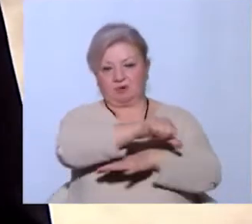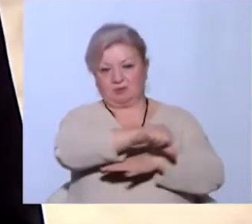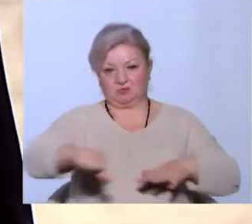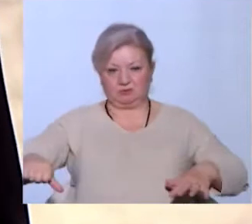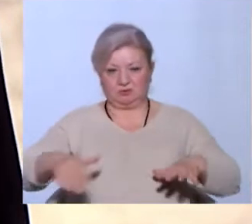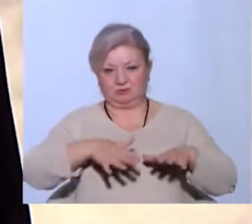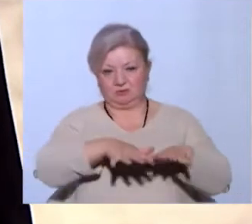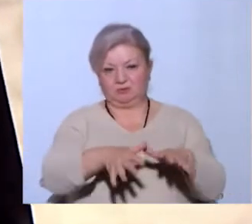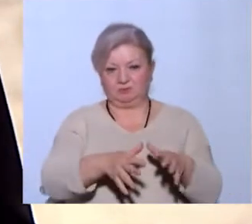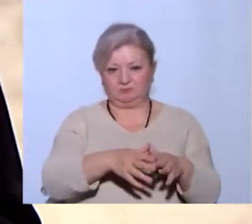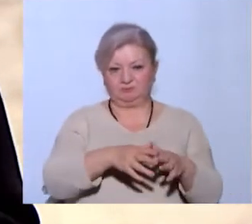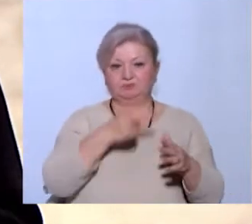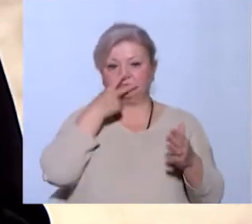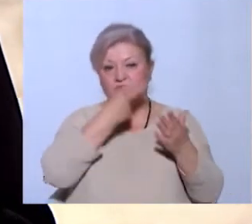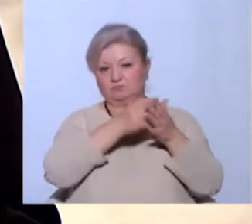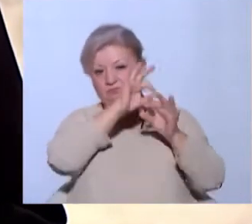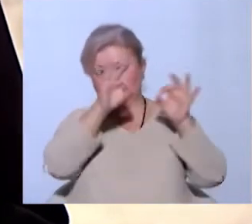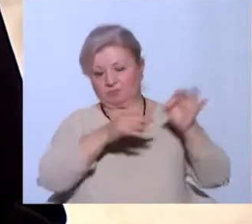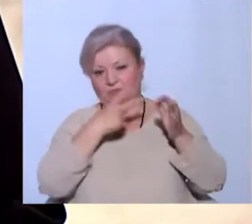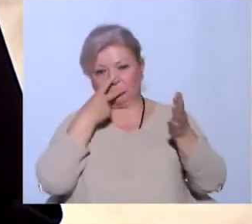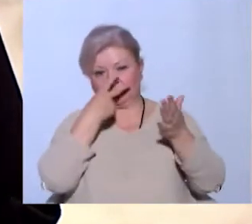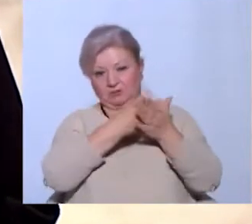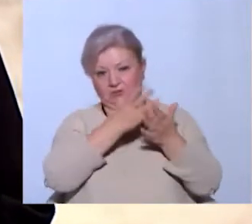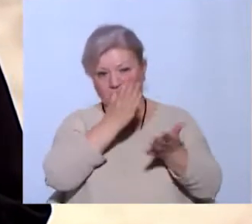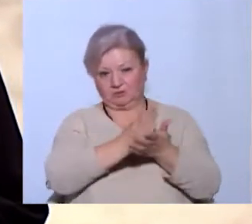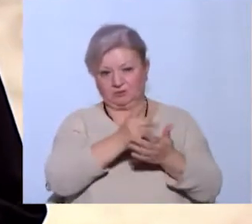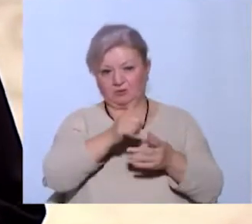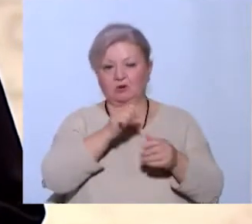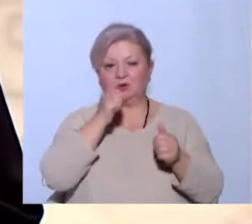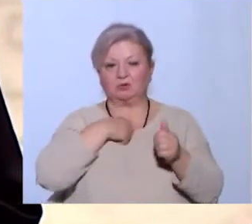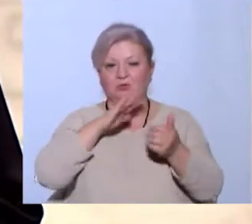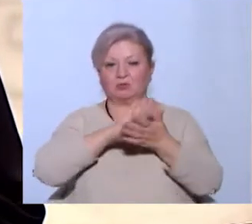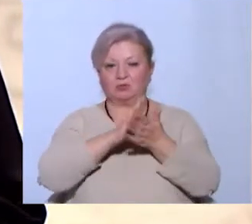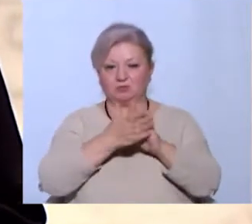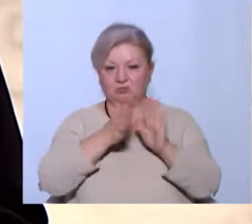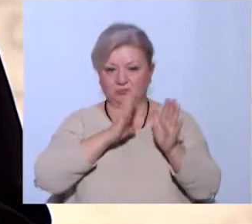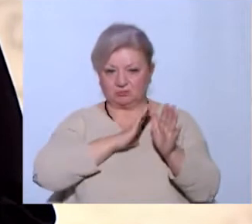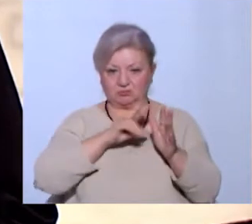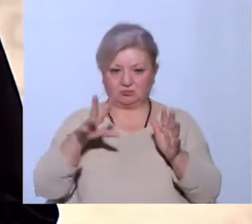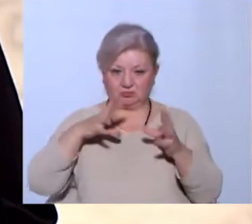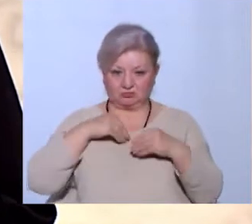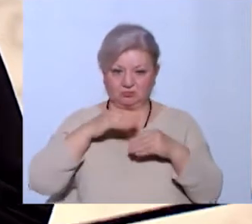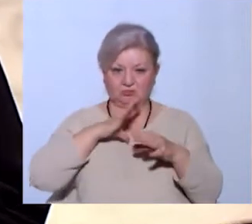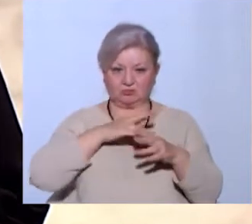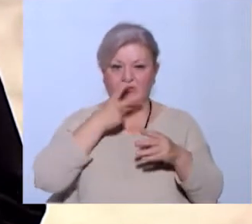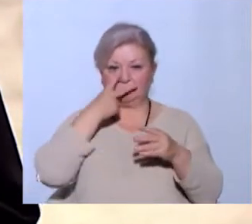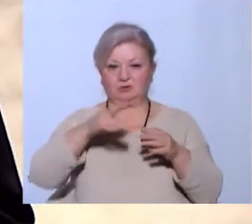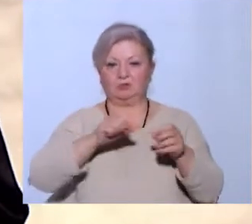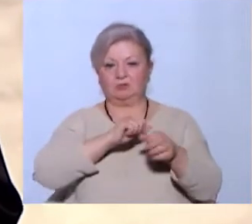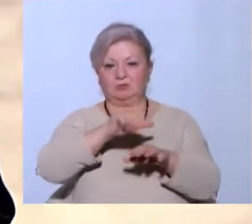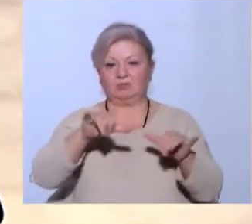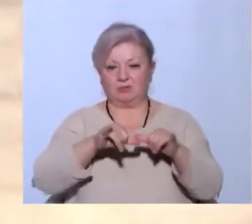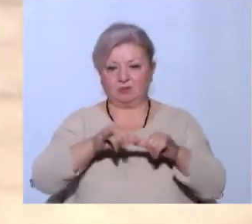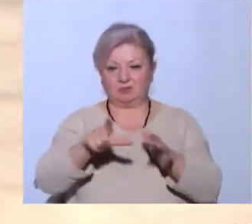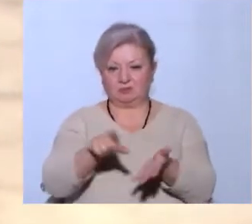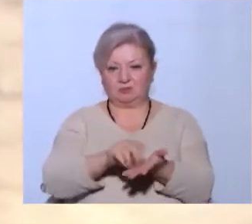აფხაზეთს რუკიდანაც ჩანს, თქვენც როგორც შევთანხმდით ყოველი გაკვეთილი სახსნისას, მაგიდასთან გილაგიათ